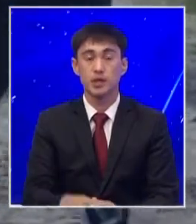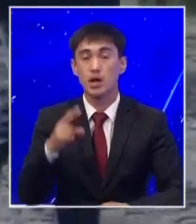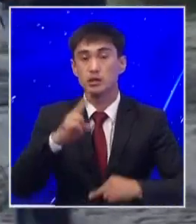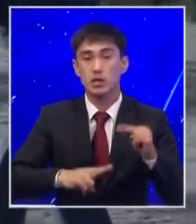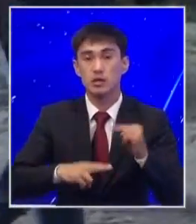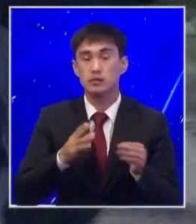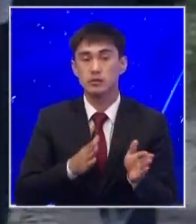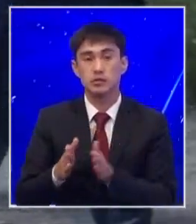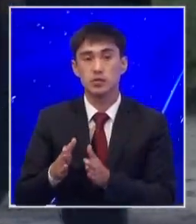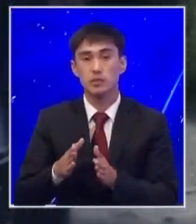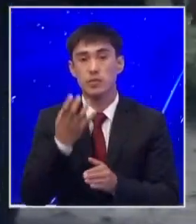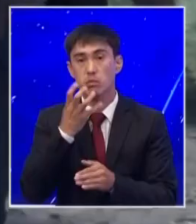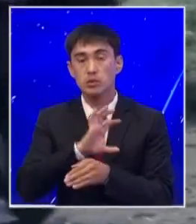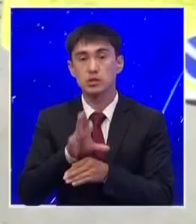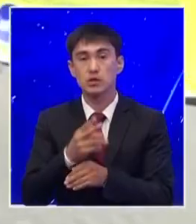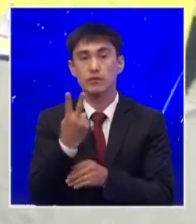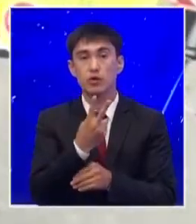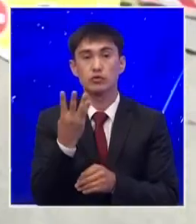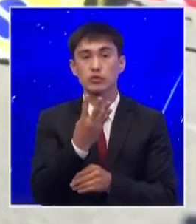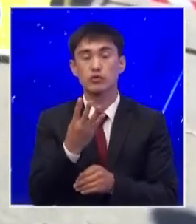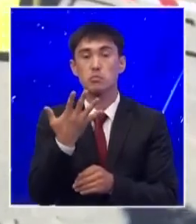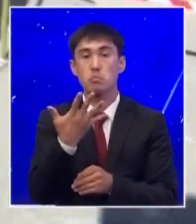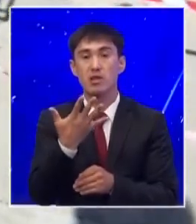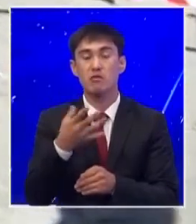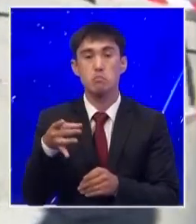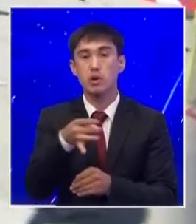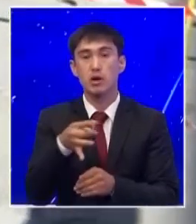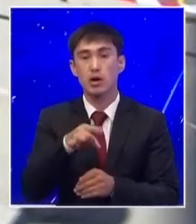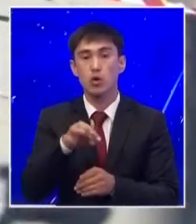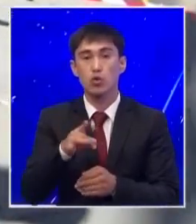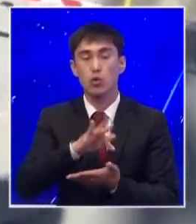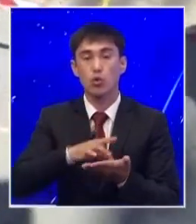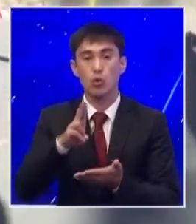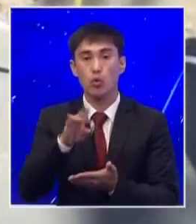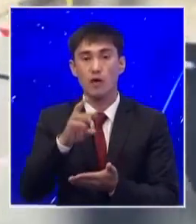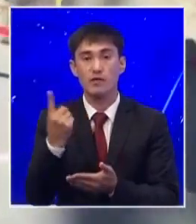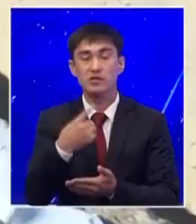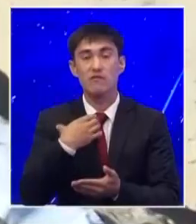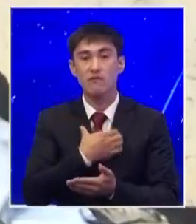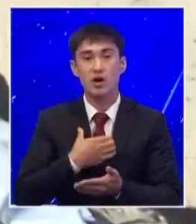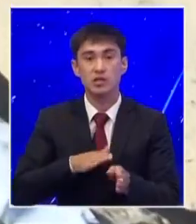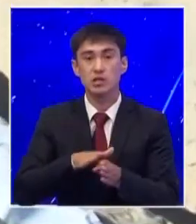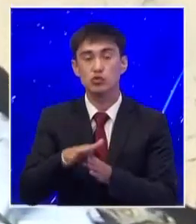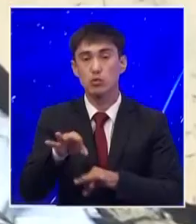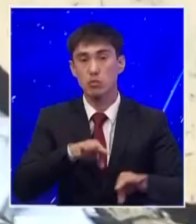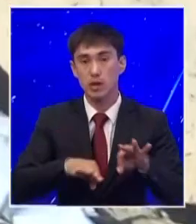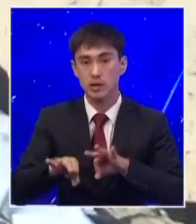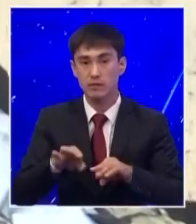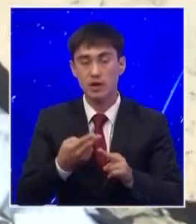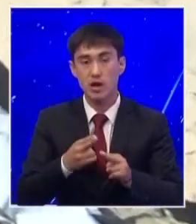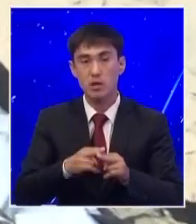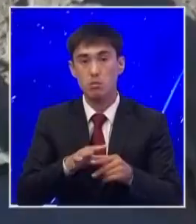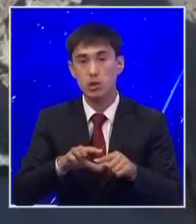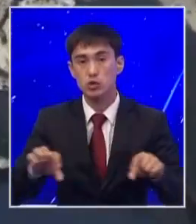Строительство систем теплоснабжения 2, 4 и 5 микрорайонов города Кунаев – один из важных реализуемых проектов.